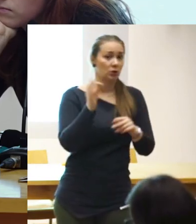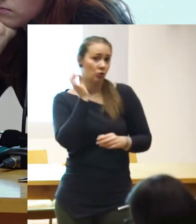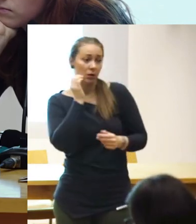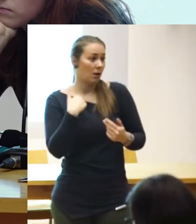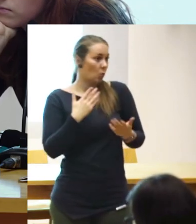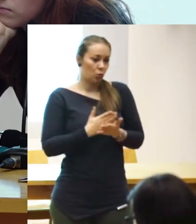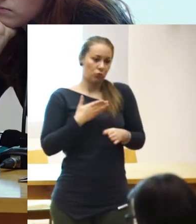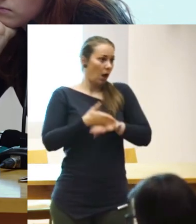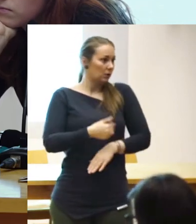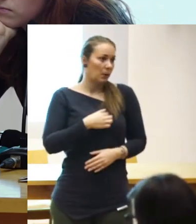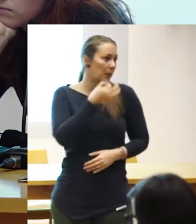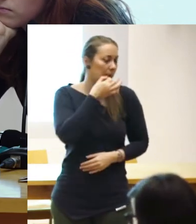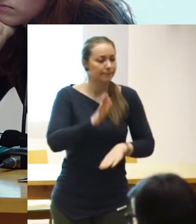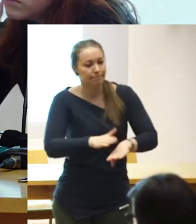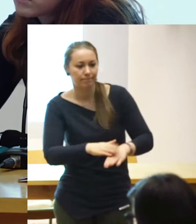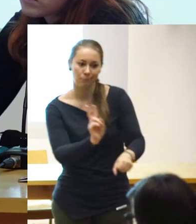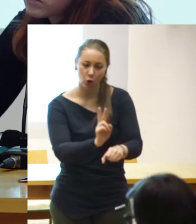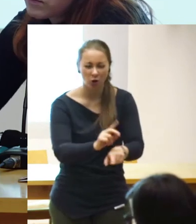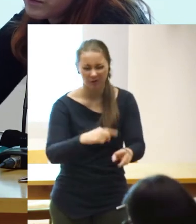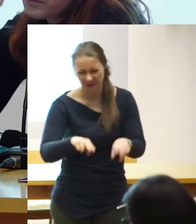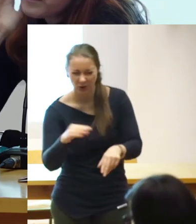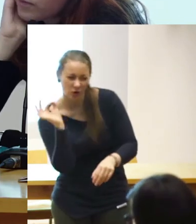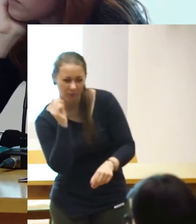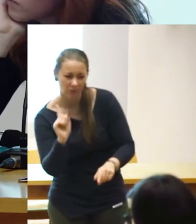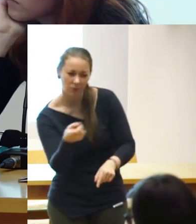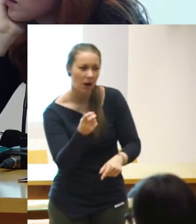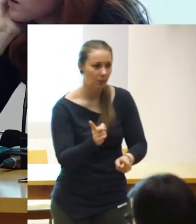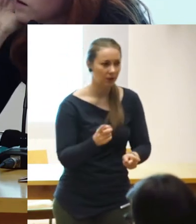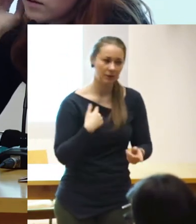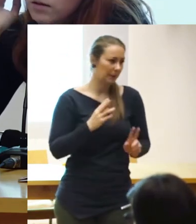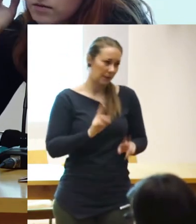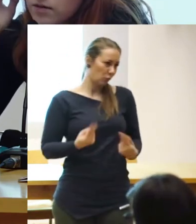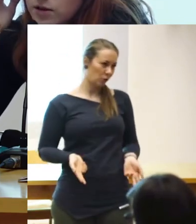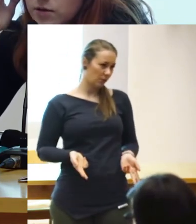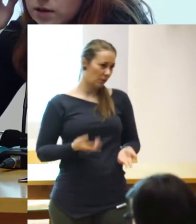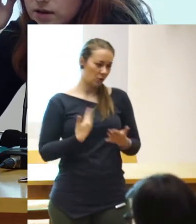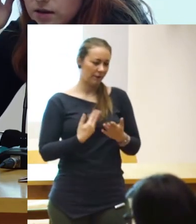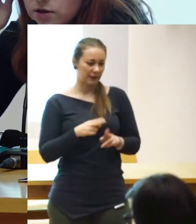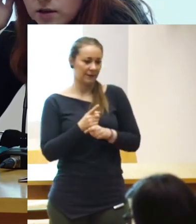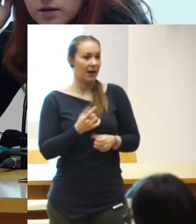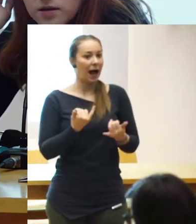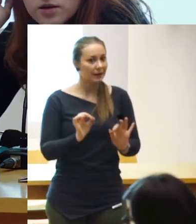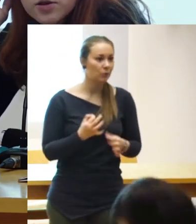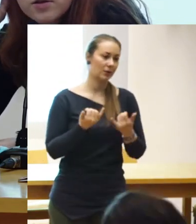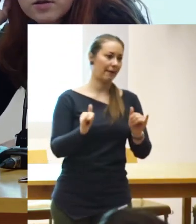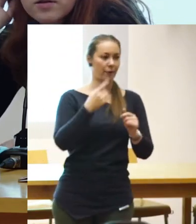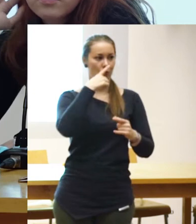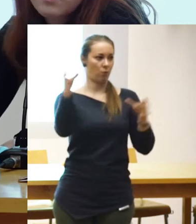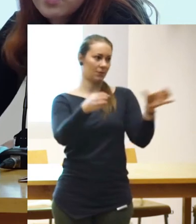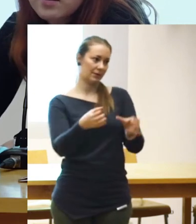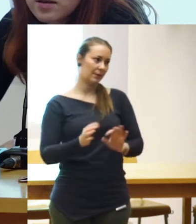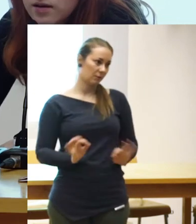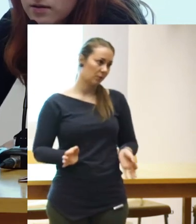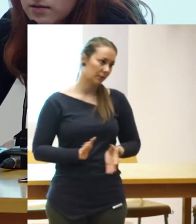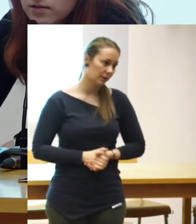Proto teda to aspoň se snažíme vyvažovat v těch dalších programových liniích. No. Další věc je, že i když